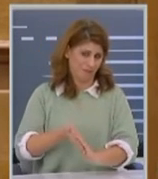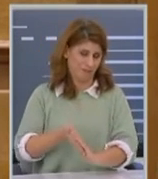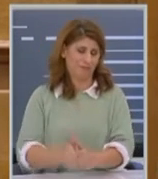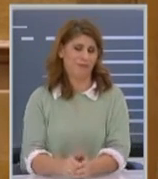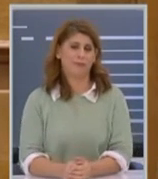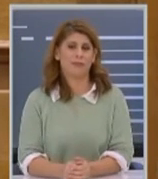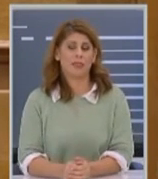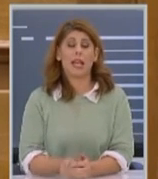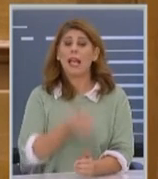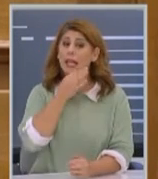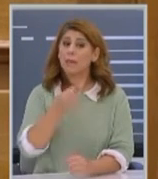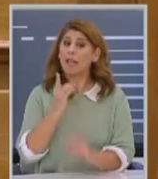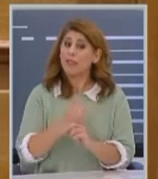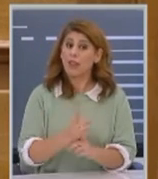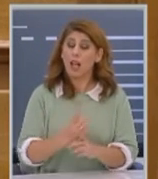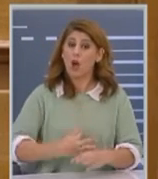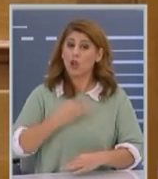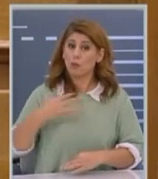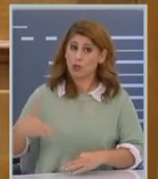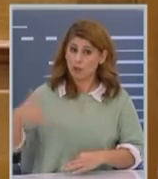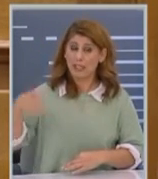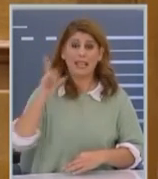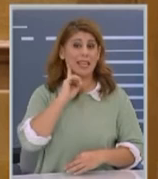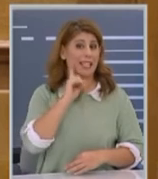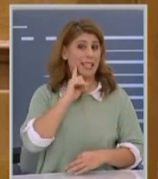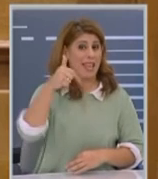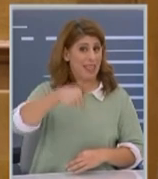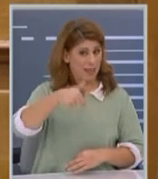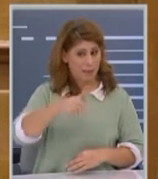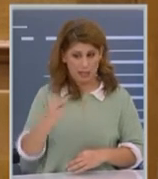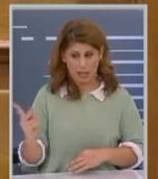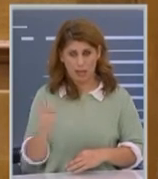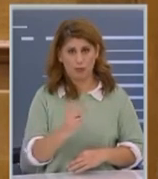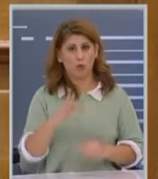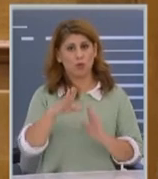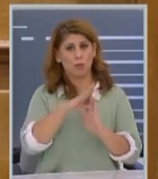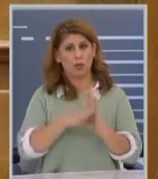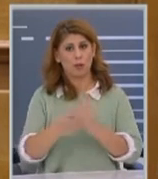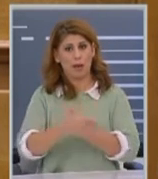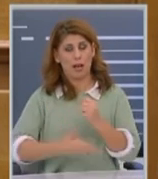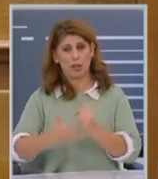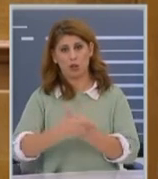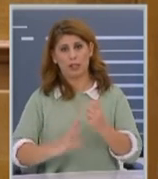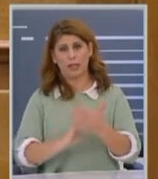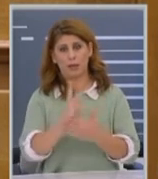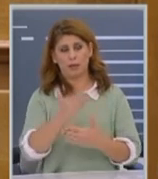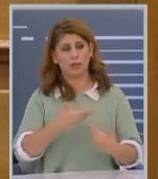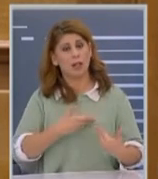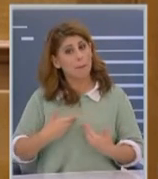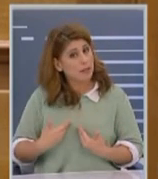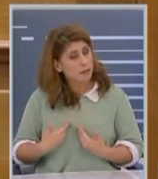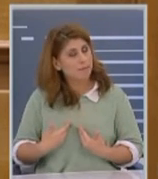Αναφέρθηκε ιδιαίτερα τόσο ο κύριος Μητσοτάκης όσο και η κυρία Γεννηματά στο πρόγραμμα αγροτικής ανάπτυξης. Εμείς,